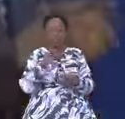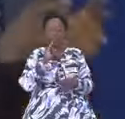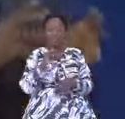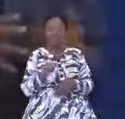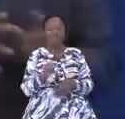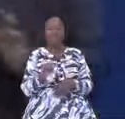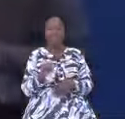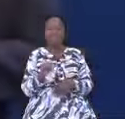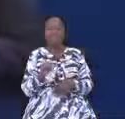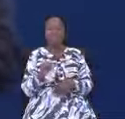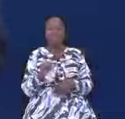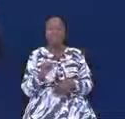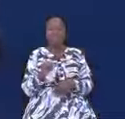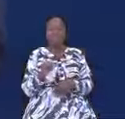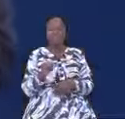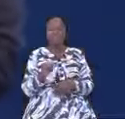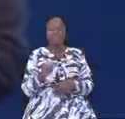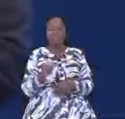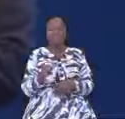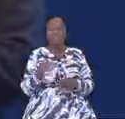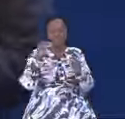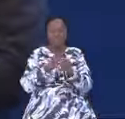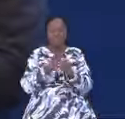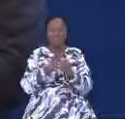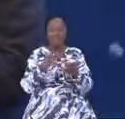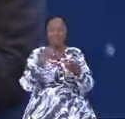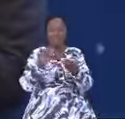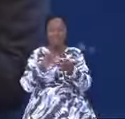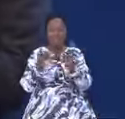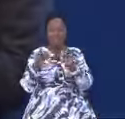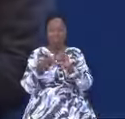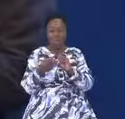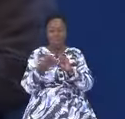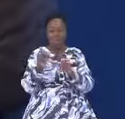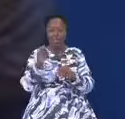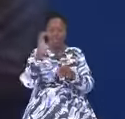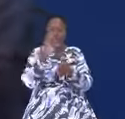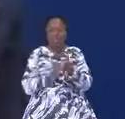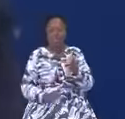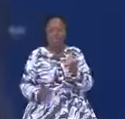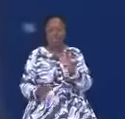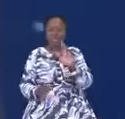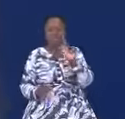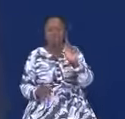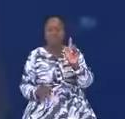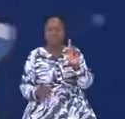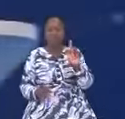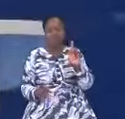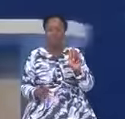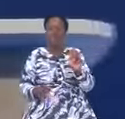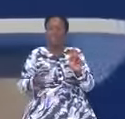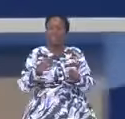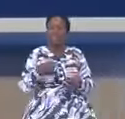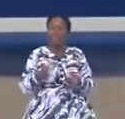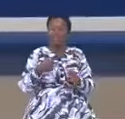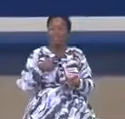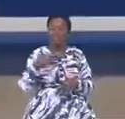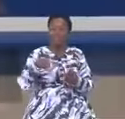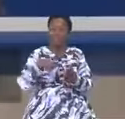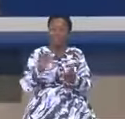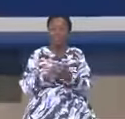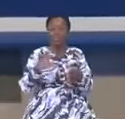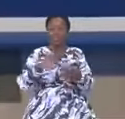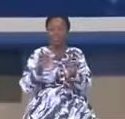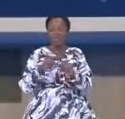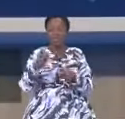nombre chapitre 21 laissez-moi vous lire l'histoire insulte au jeu jean